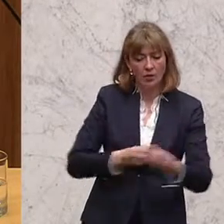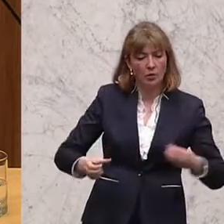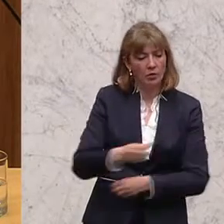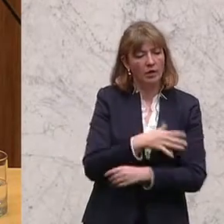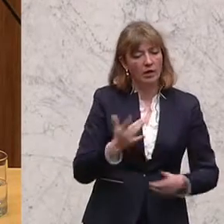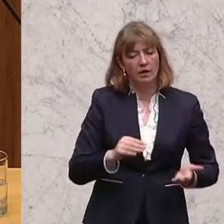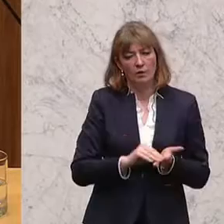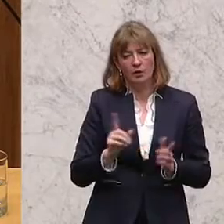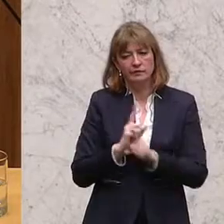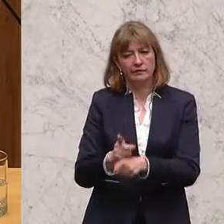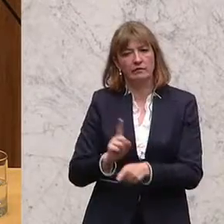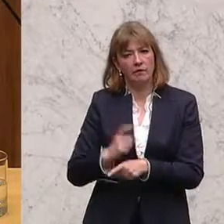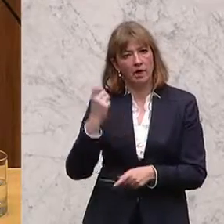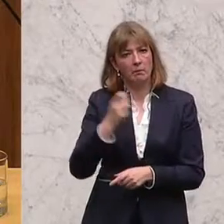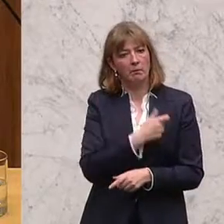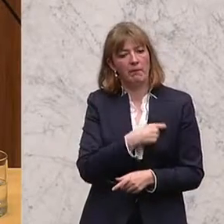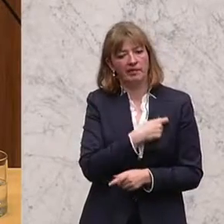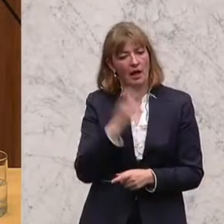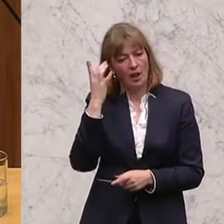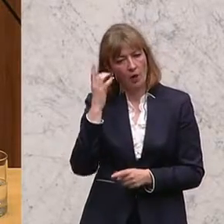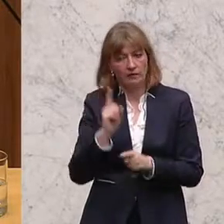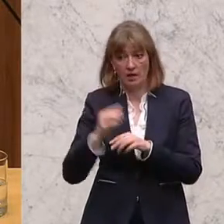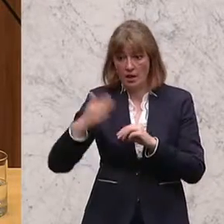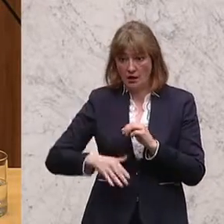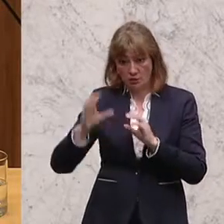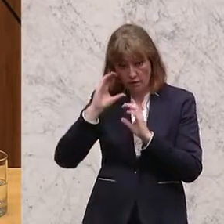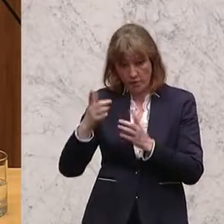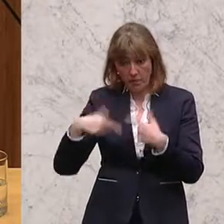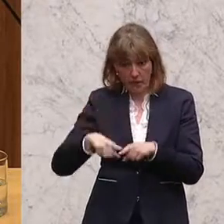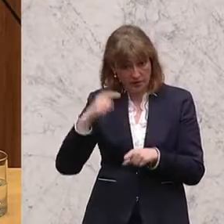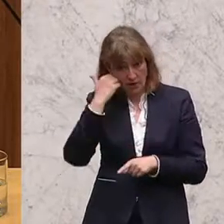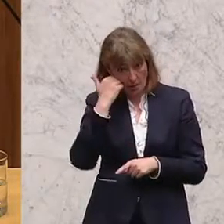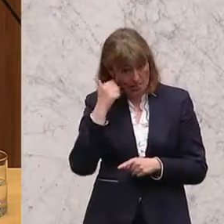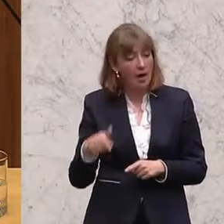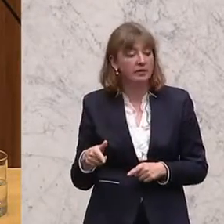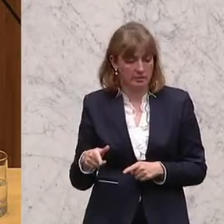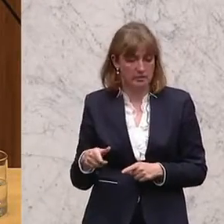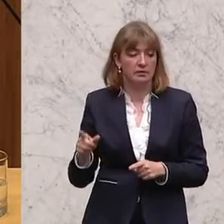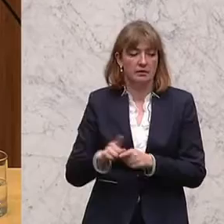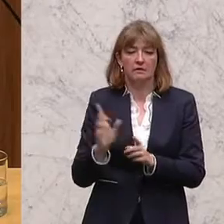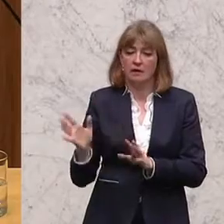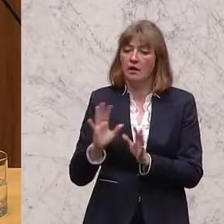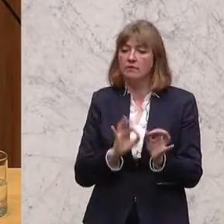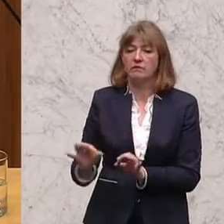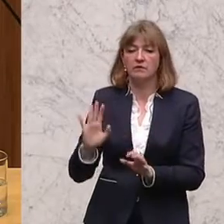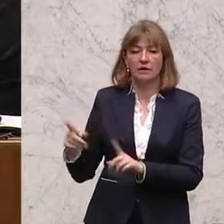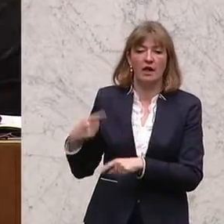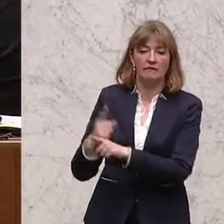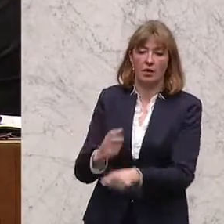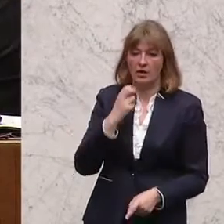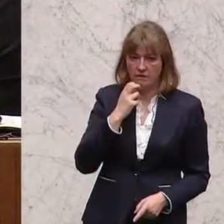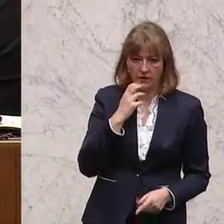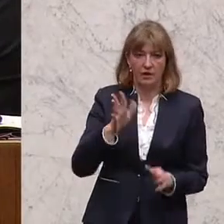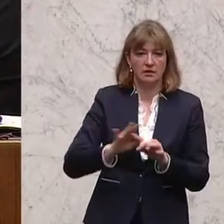nach Parteilogik ab. Die letzte der ÖVP, ich sage es nur, ein Landeshauptmann ordnet sich seine eigene Nachfolge, zieht sozusagen